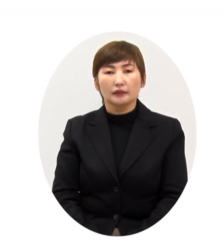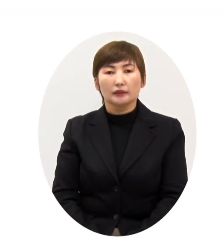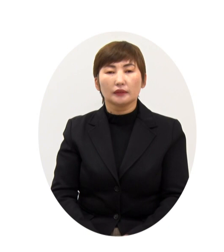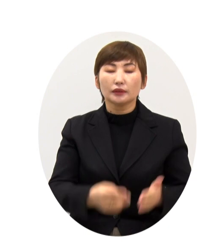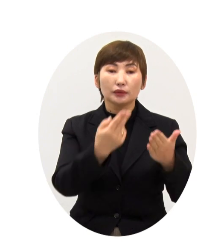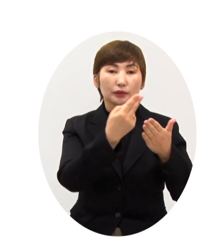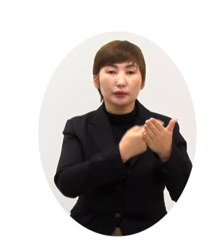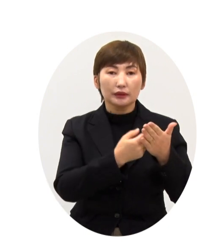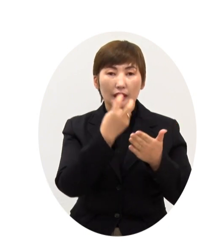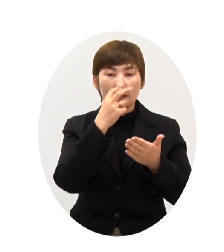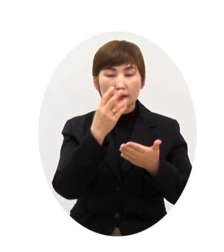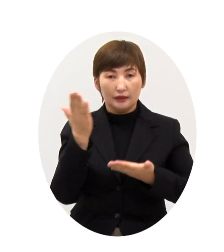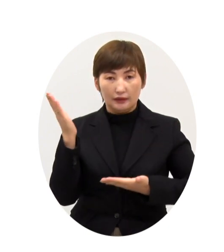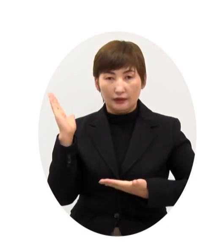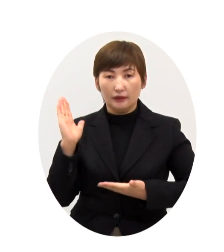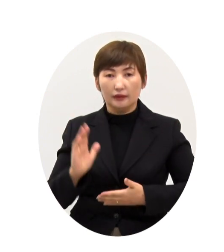За, зургийг ажиглаарай.